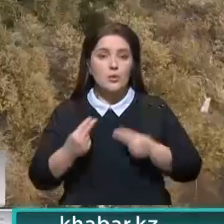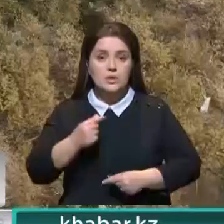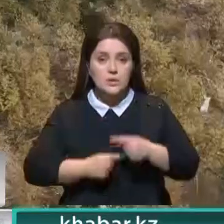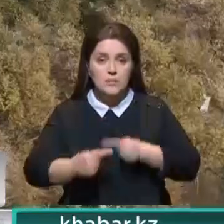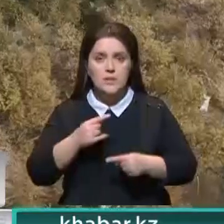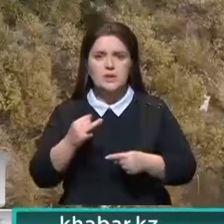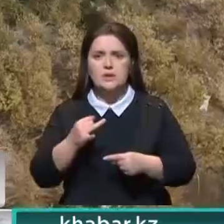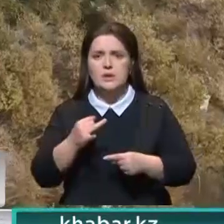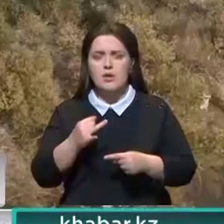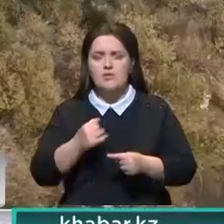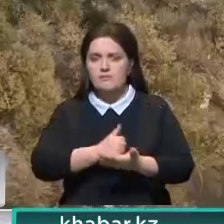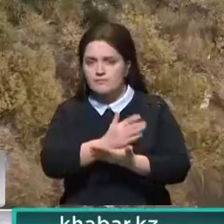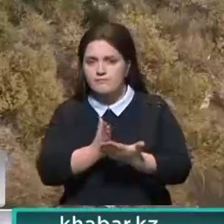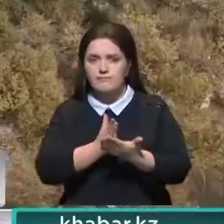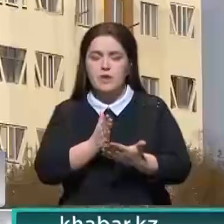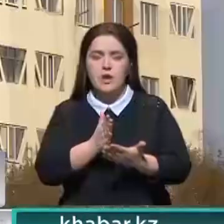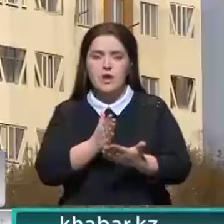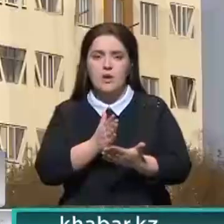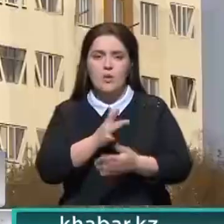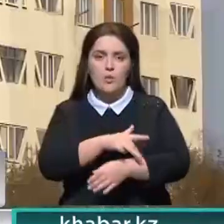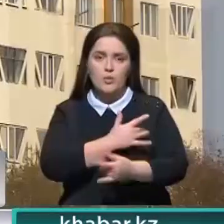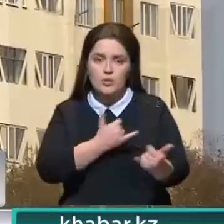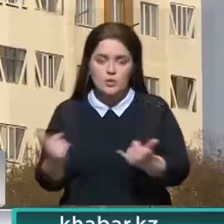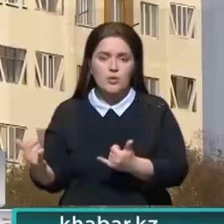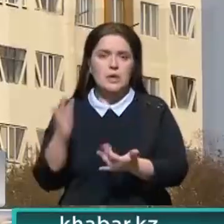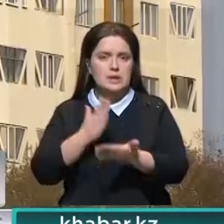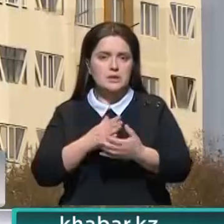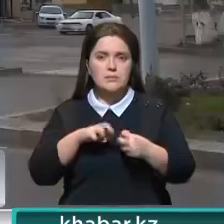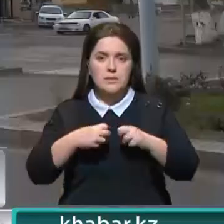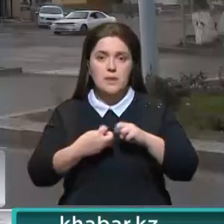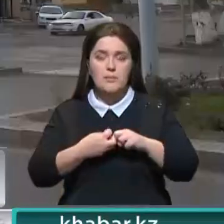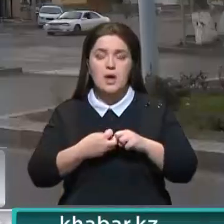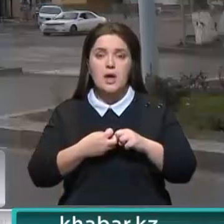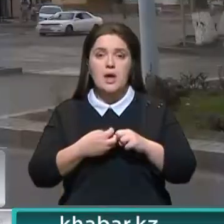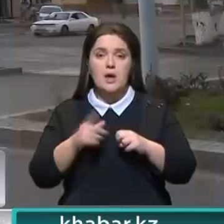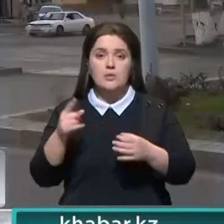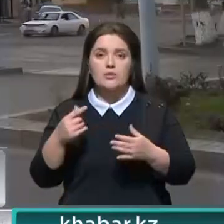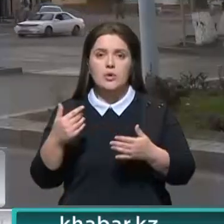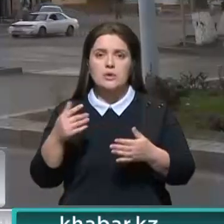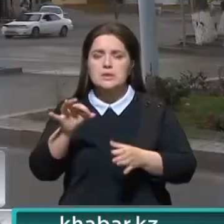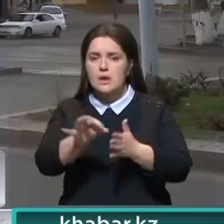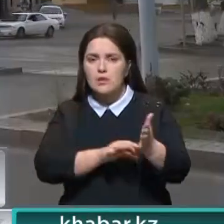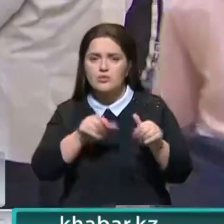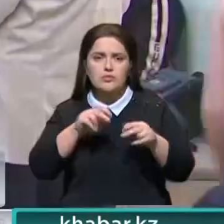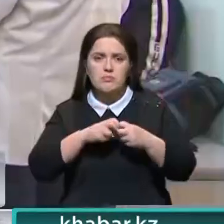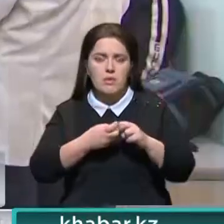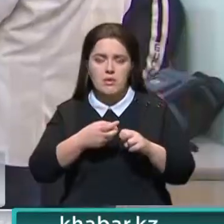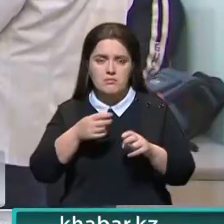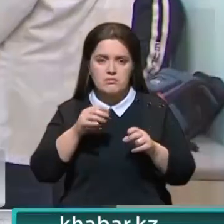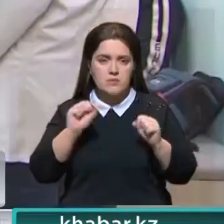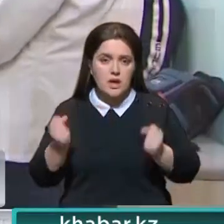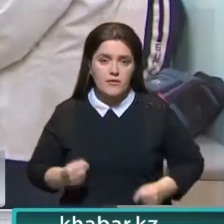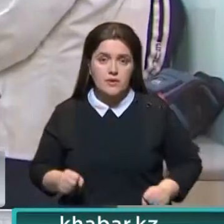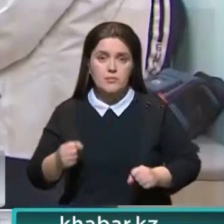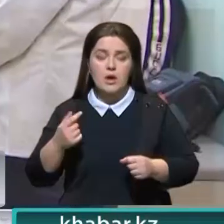сферой услуг. Однако есть и многолетние проблемы. За прошедшие полгода в новом статусе, конечно, решить все вопросы сразу невозможно. Одна из